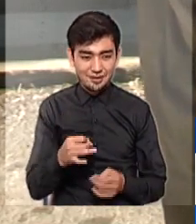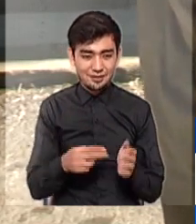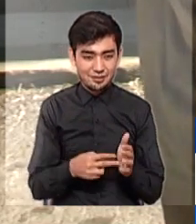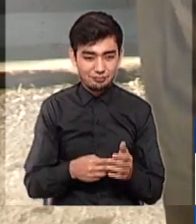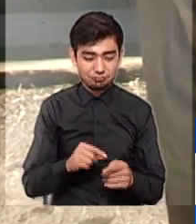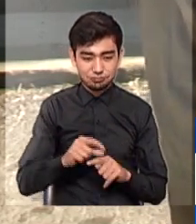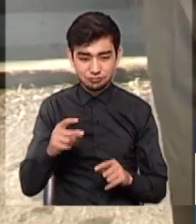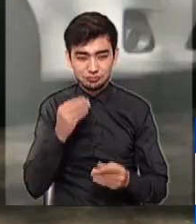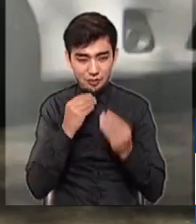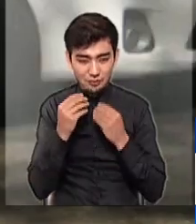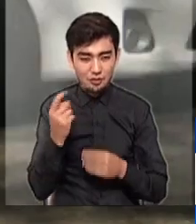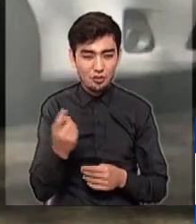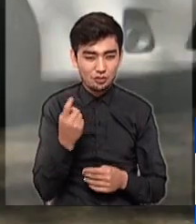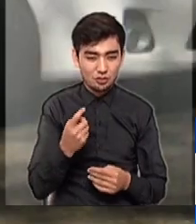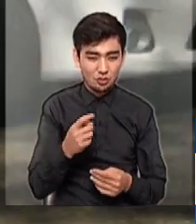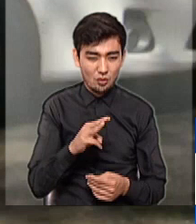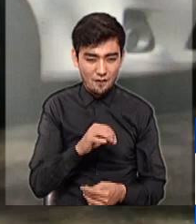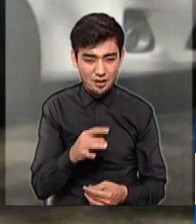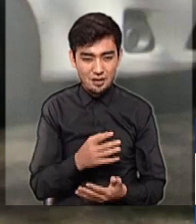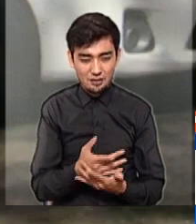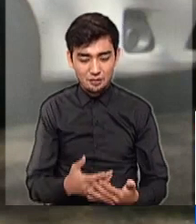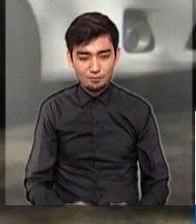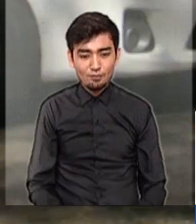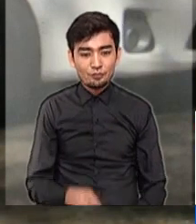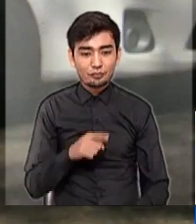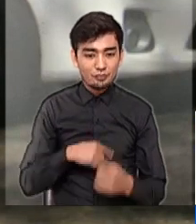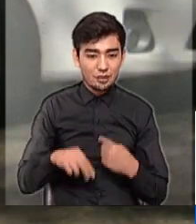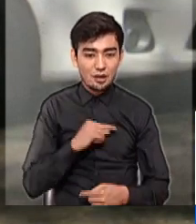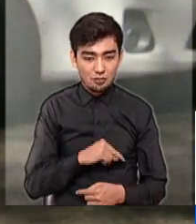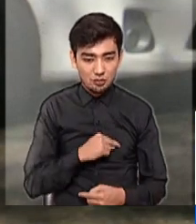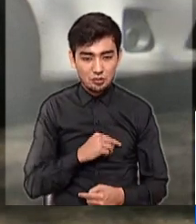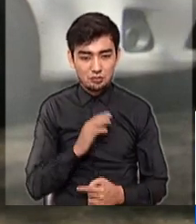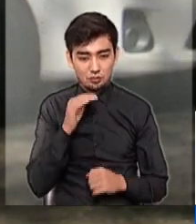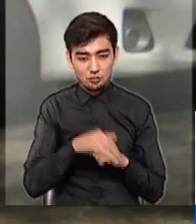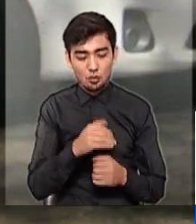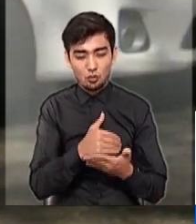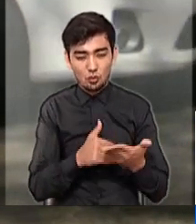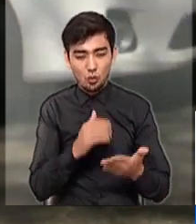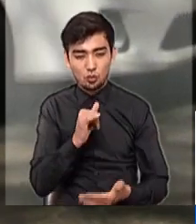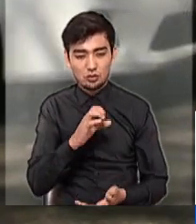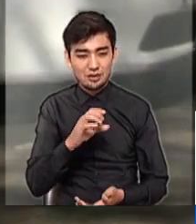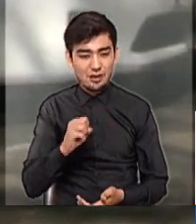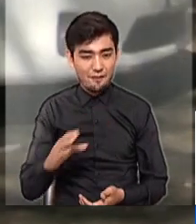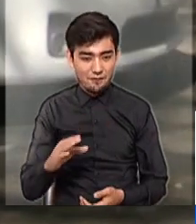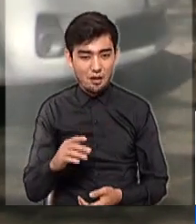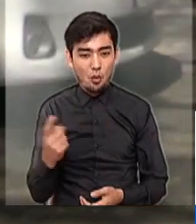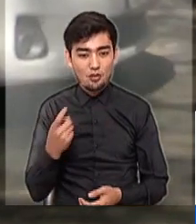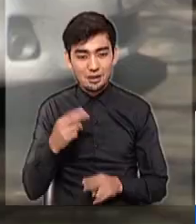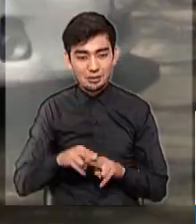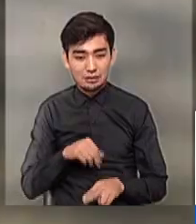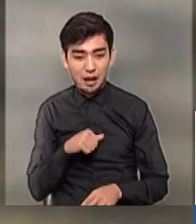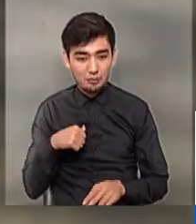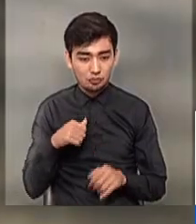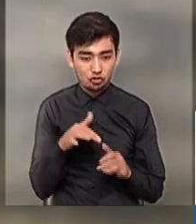цены на продукты их товары Мы работаем по уставу в было сказано что собственник сам принимает решение